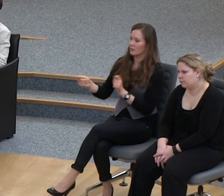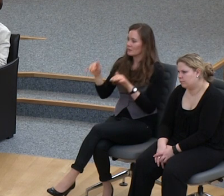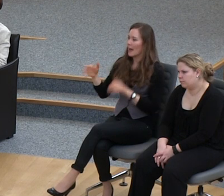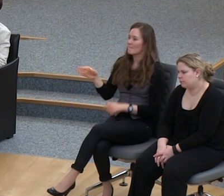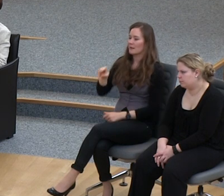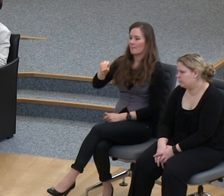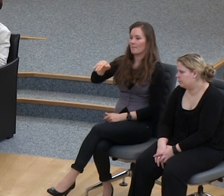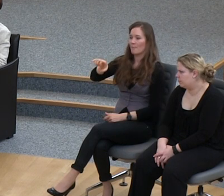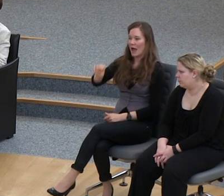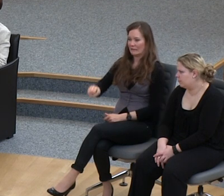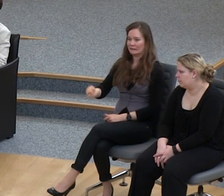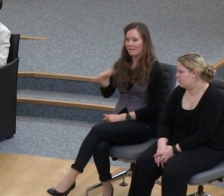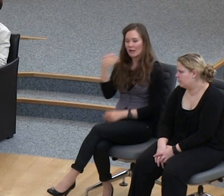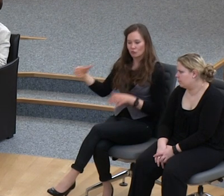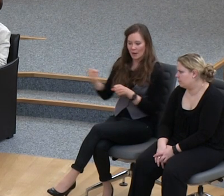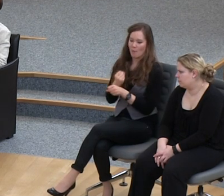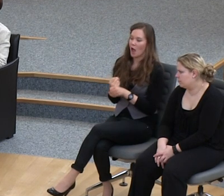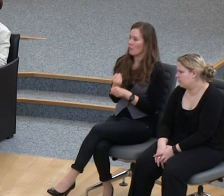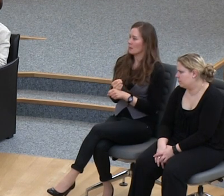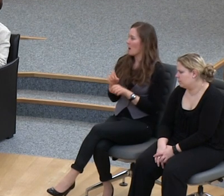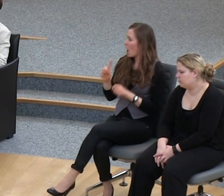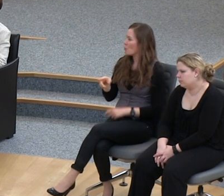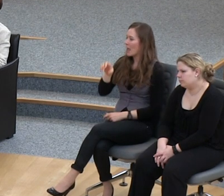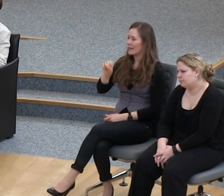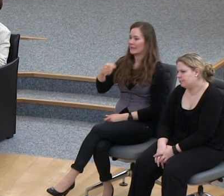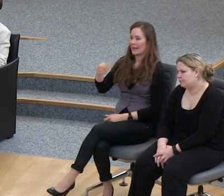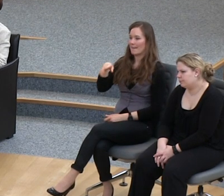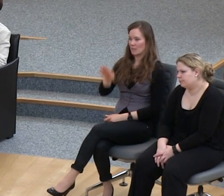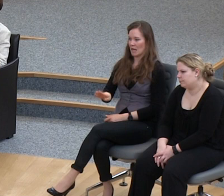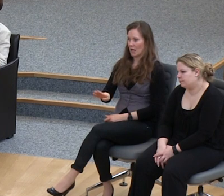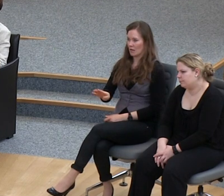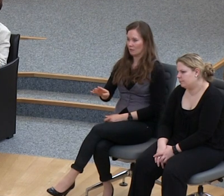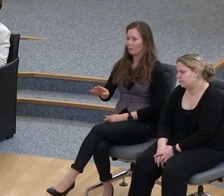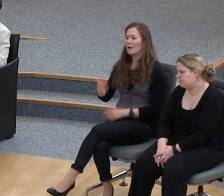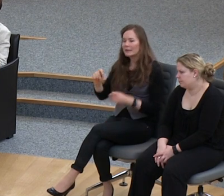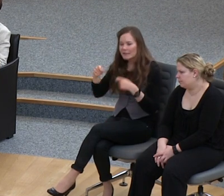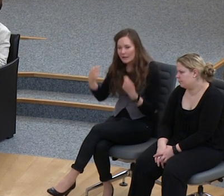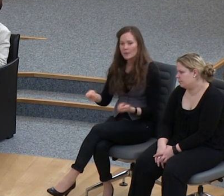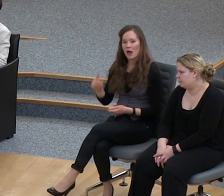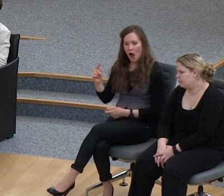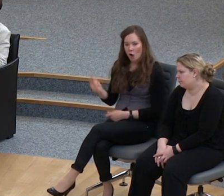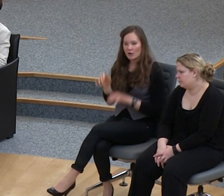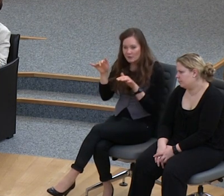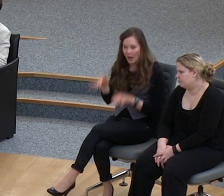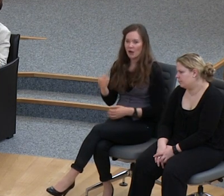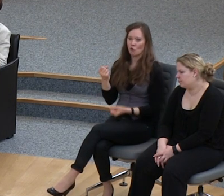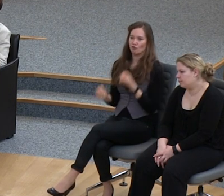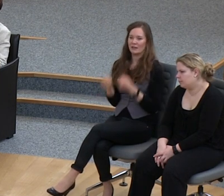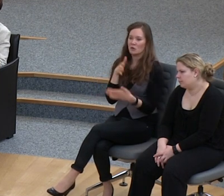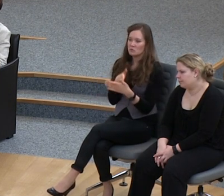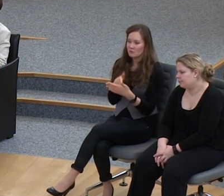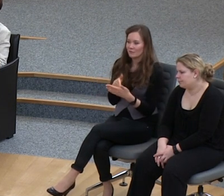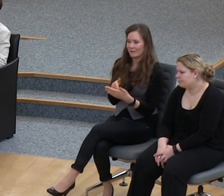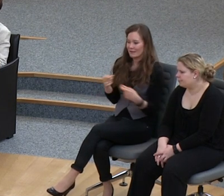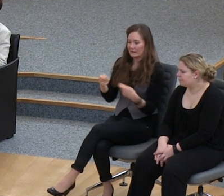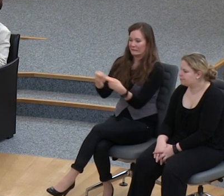dran, sowohl das SGB und es gibt ja auch Schwierigkeiten und Schnittstellen,